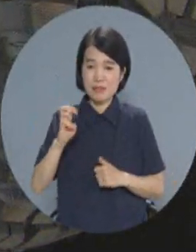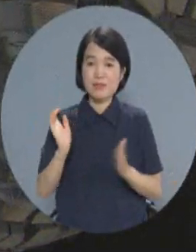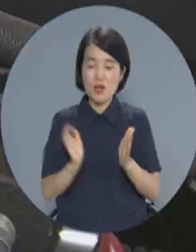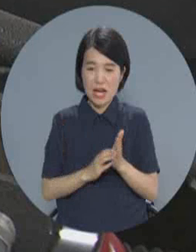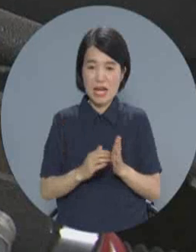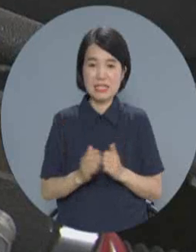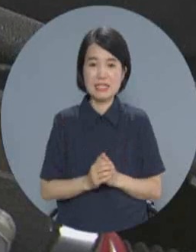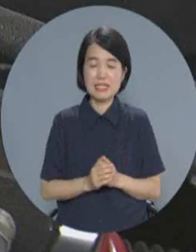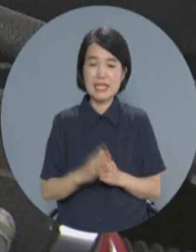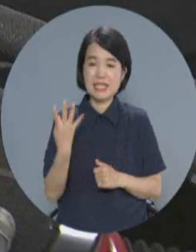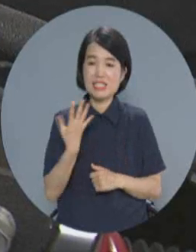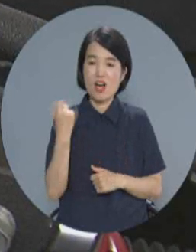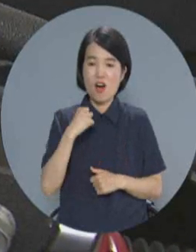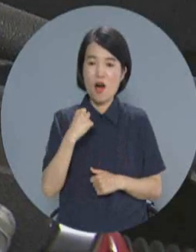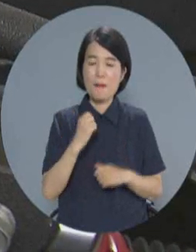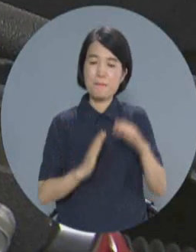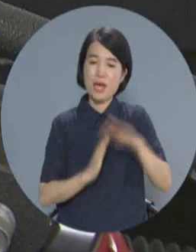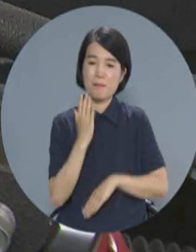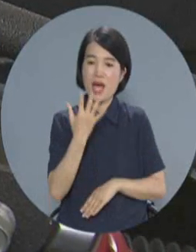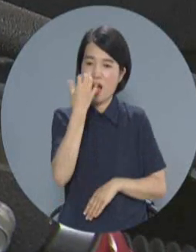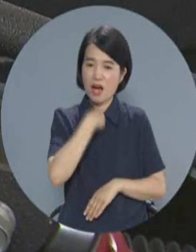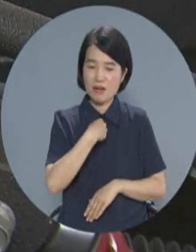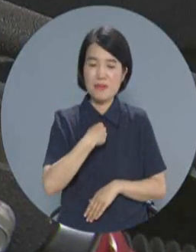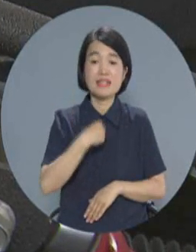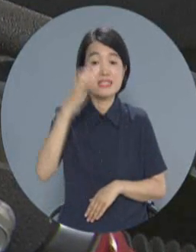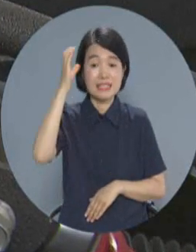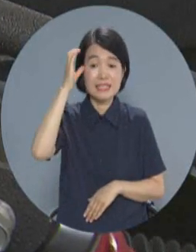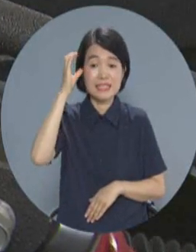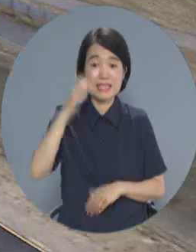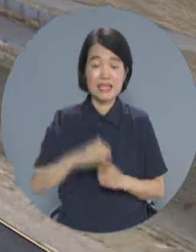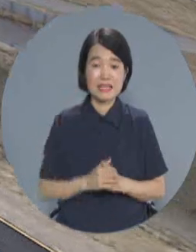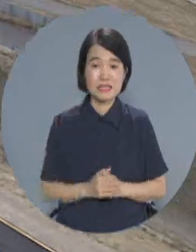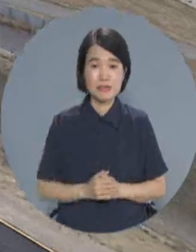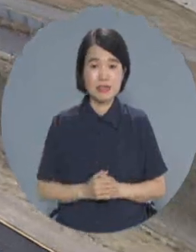2030년까지 4천억 원이 넘는 매출 증가를 예상했습니다.